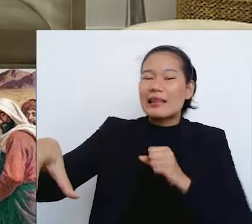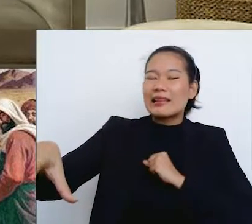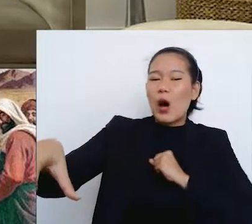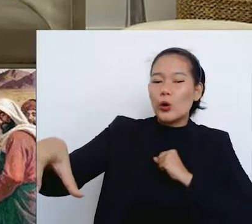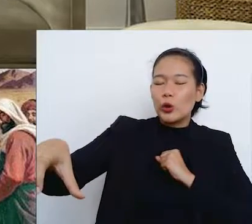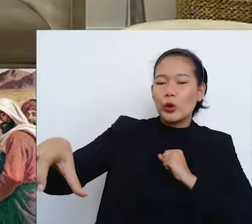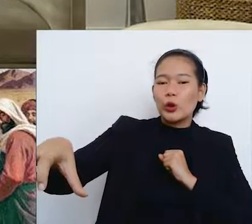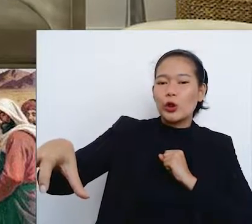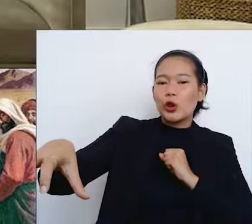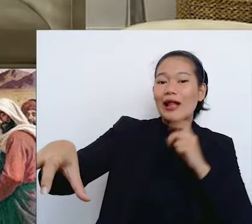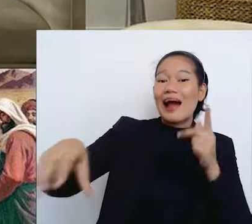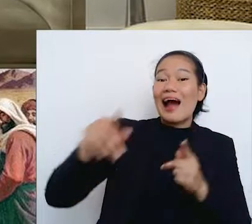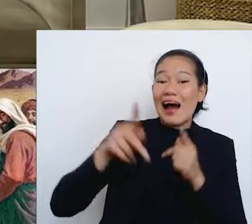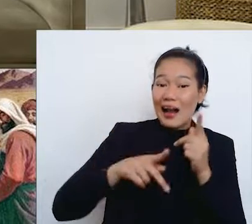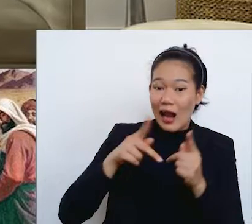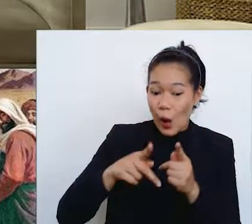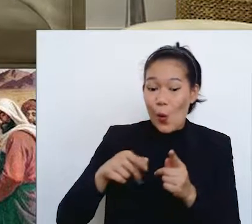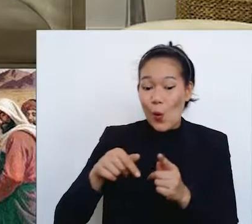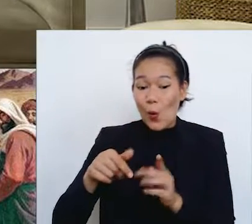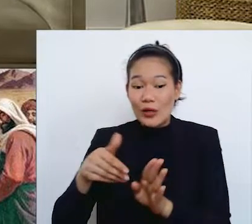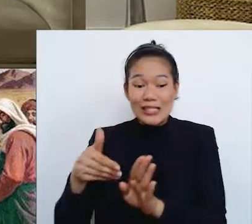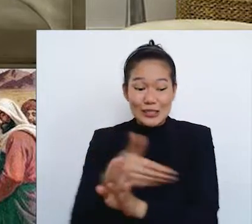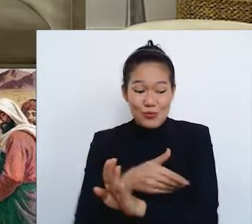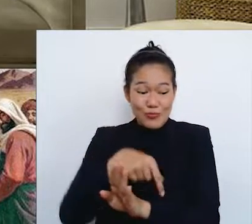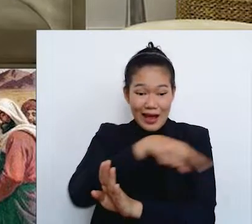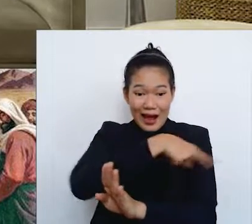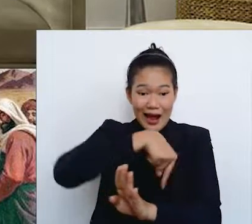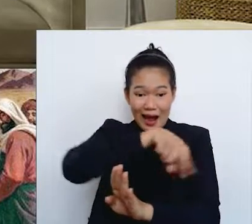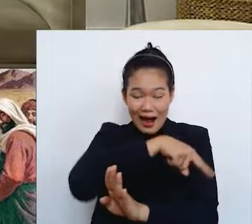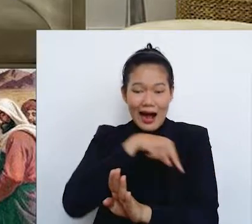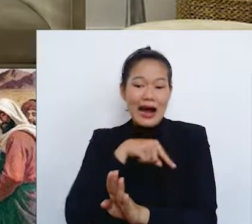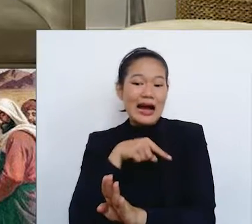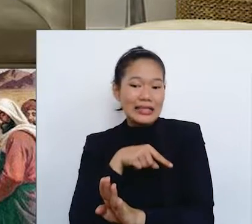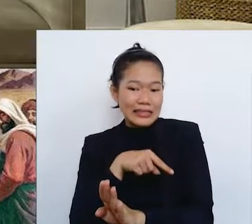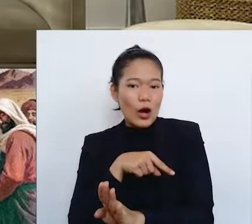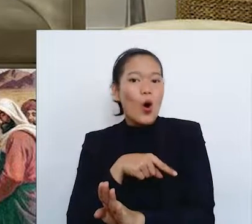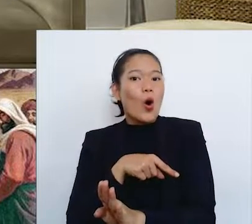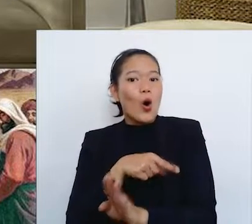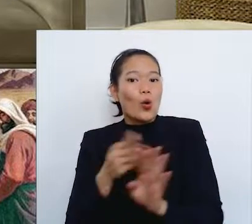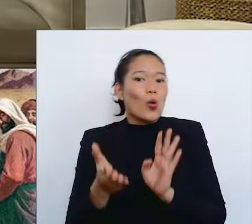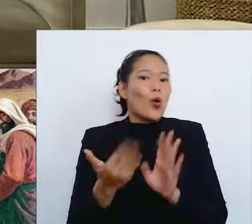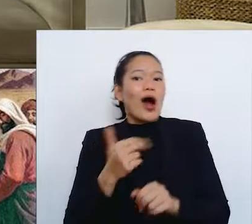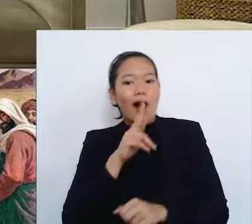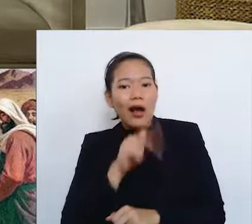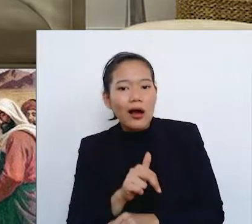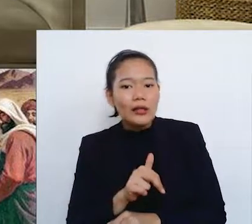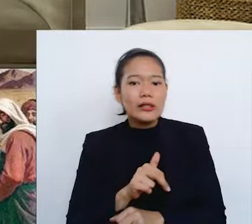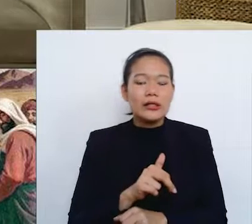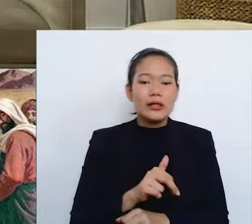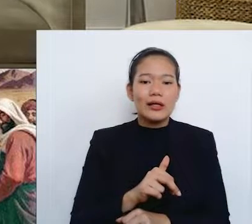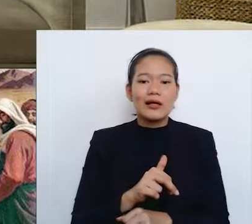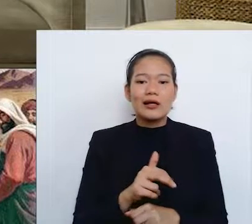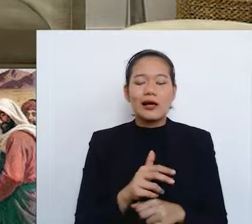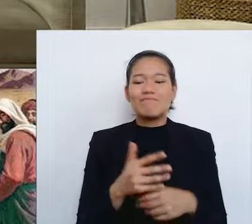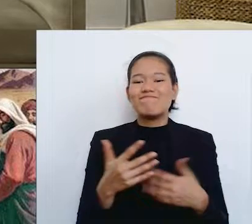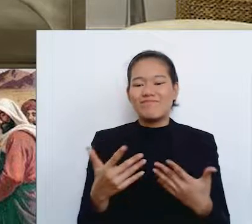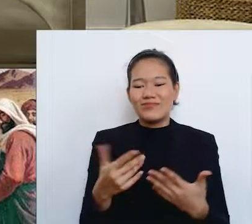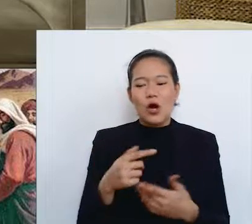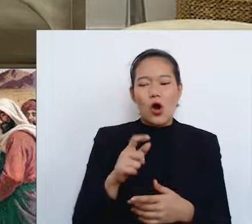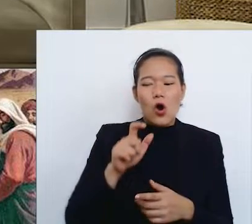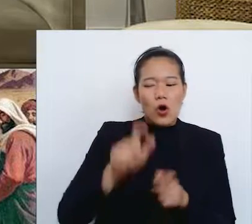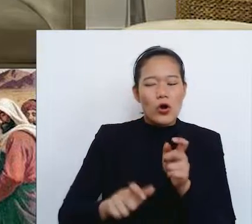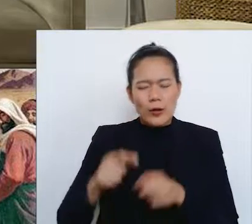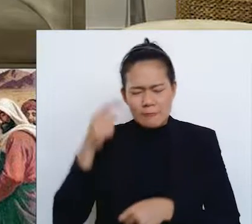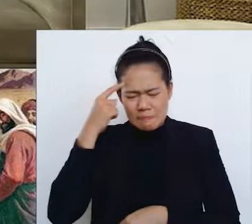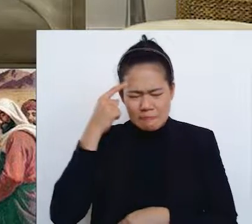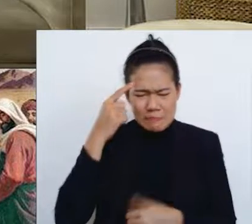takut jikalau peristiwa yang sebelumnya terjadi itu akan terulang kembali, sehingga